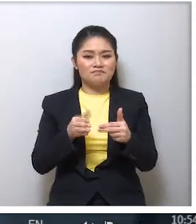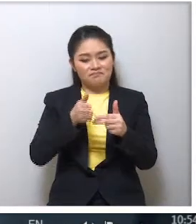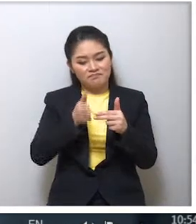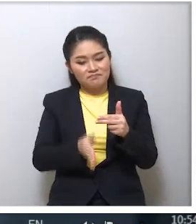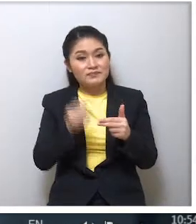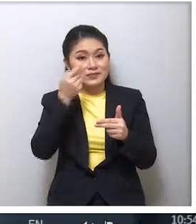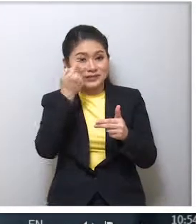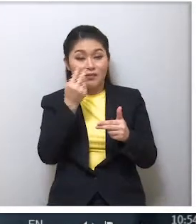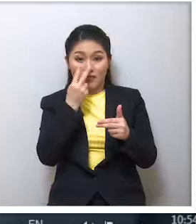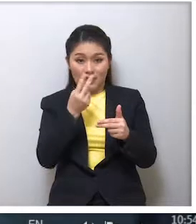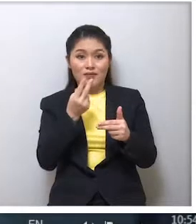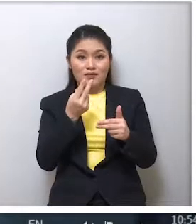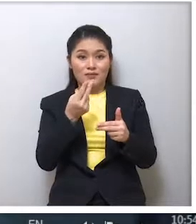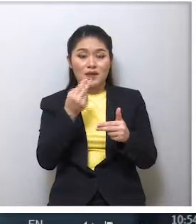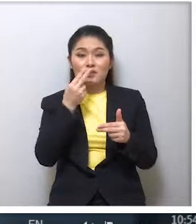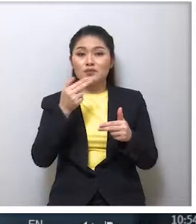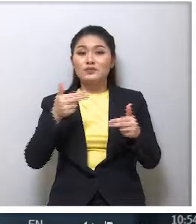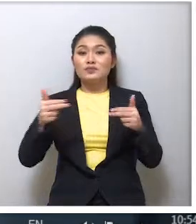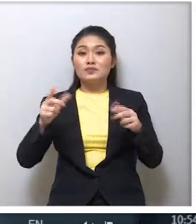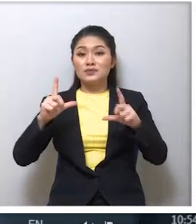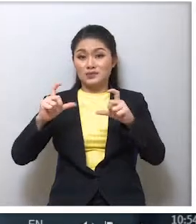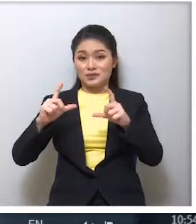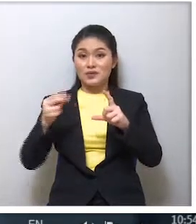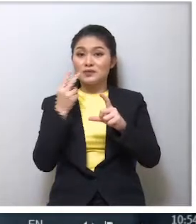ำแบบนี้นะครับดูในมุมมองคาเมล่าวิวนะครับ